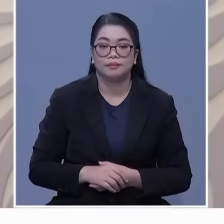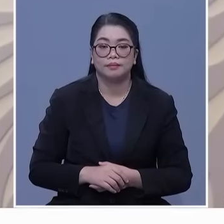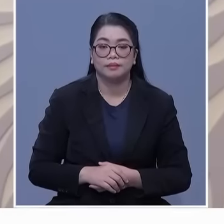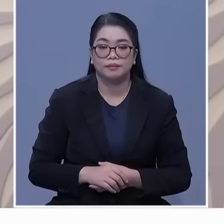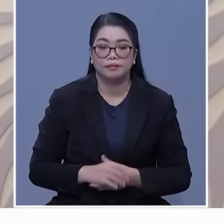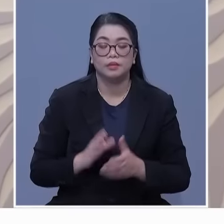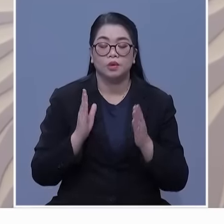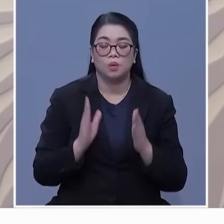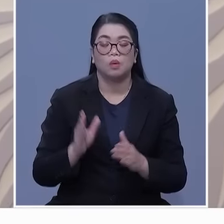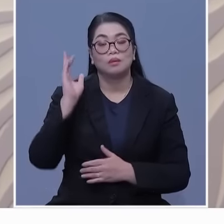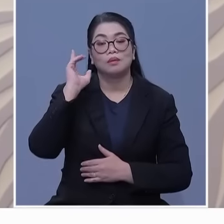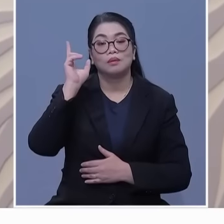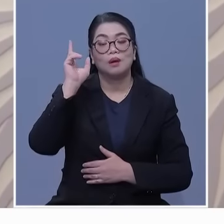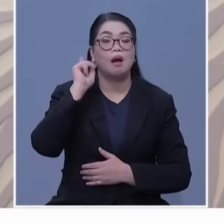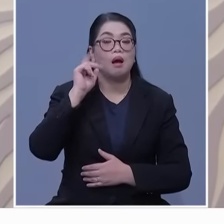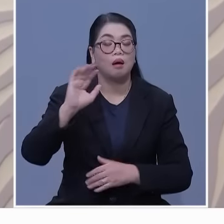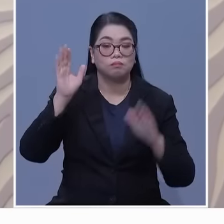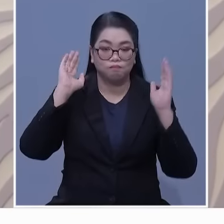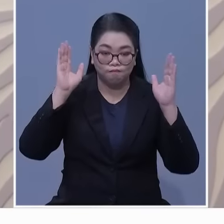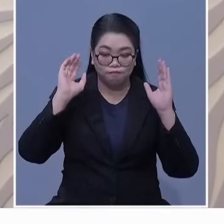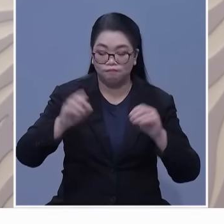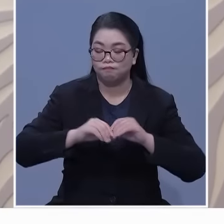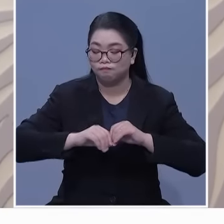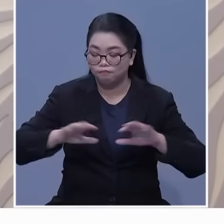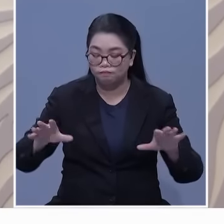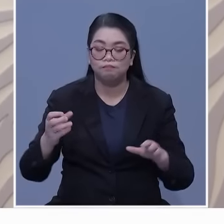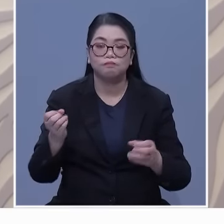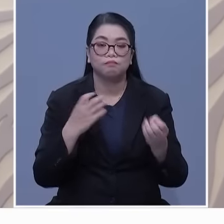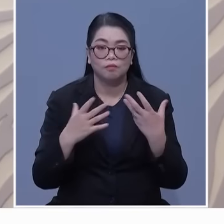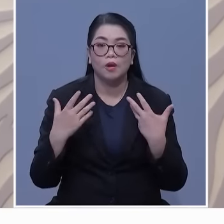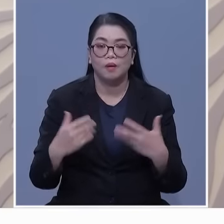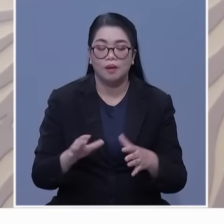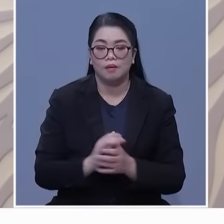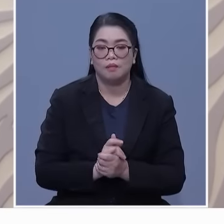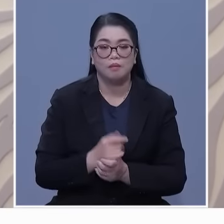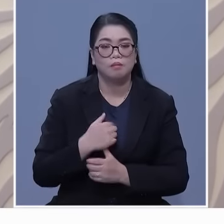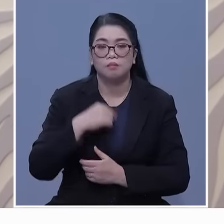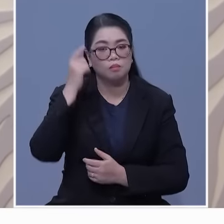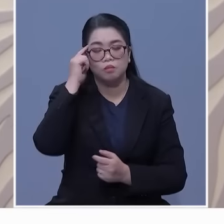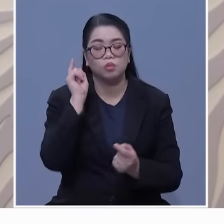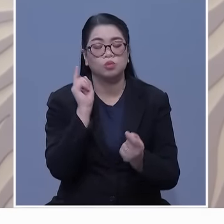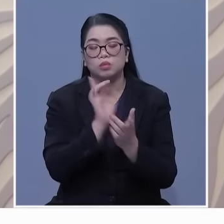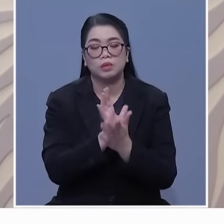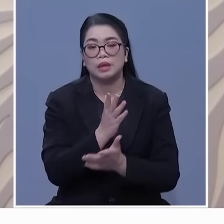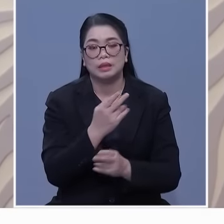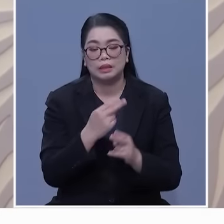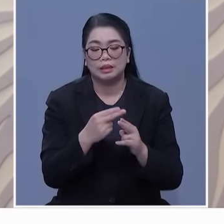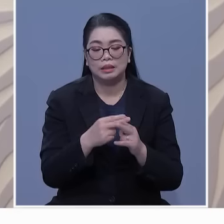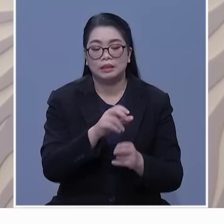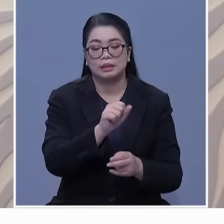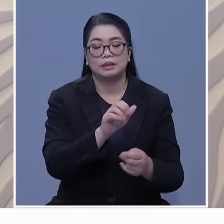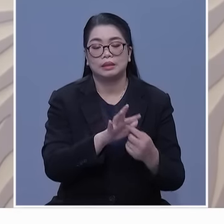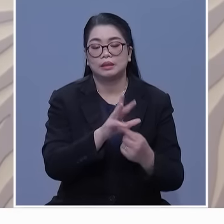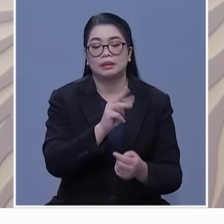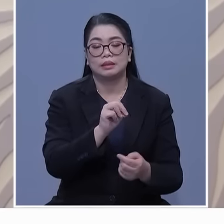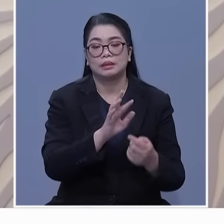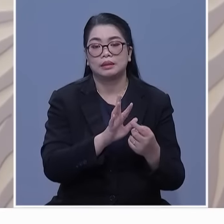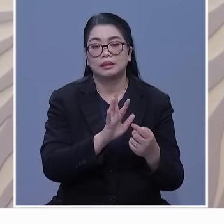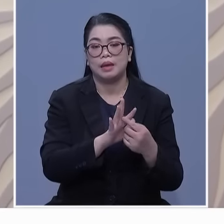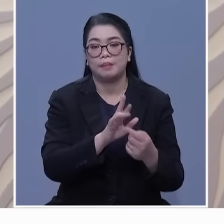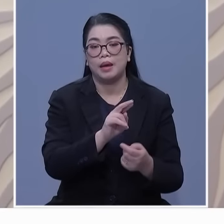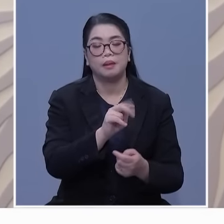คนที่เอามาแถลงข่าวเนี่ยพี่วันก็บอกแล้วว่าไม่รู้จักนายสามารถเป็นการส่วนตัวเลย